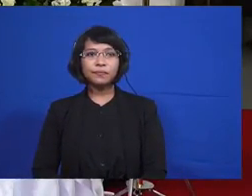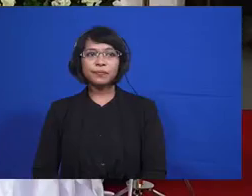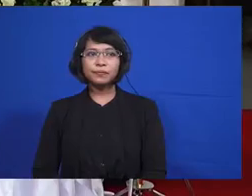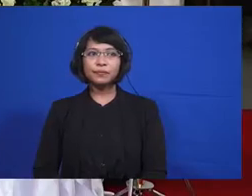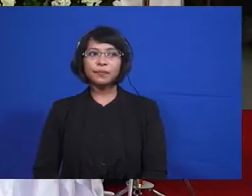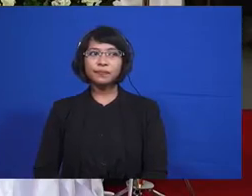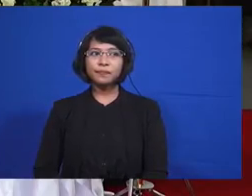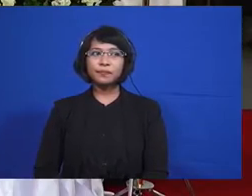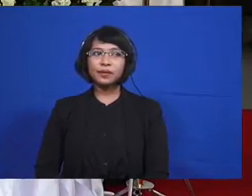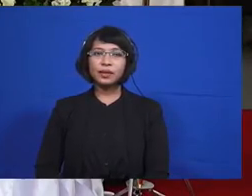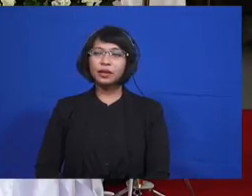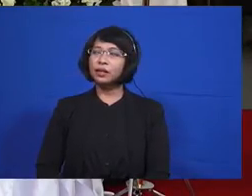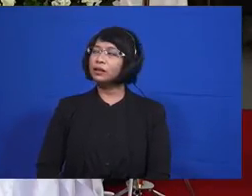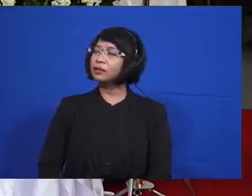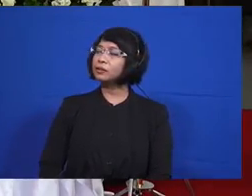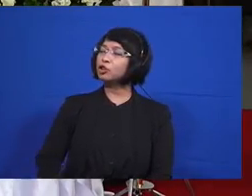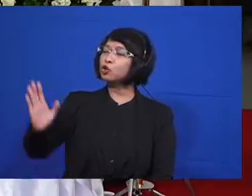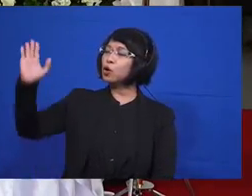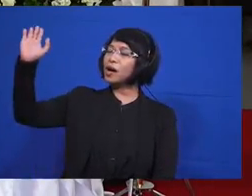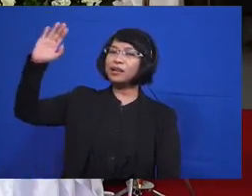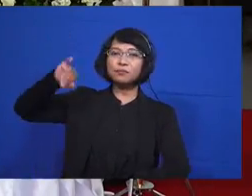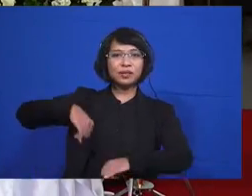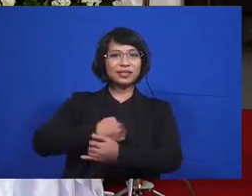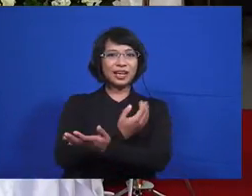Tuhan bersamamu.